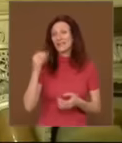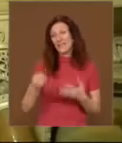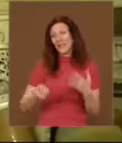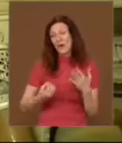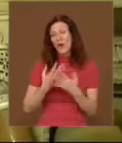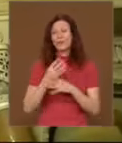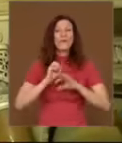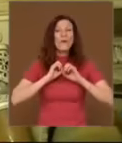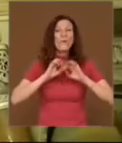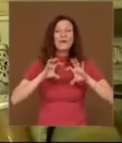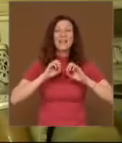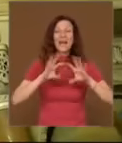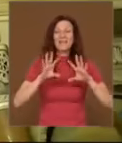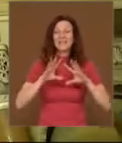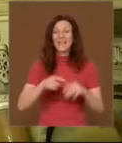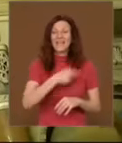предаванията на